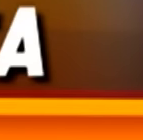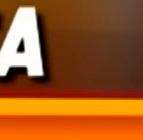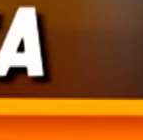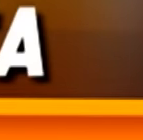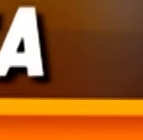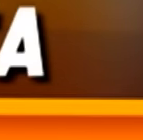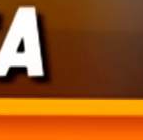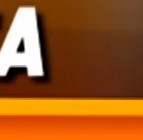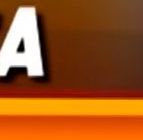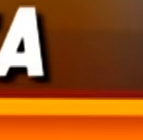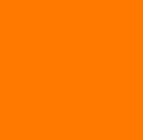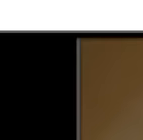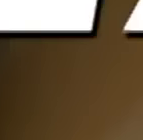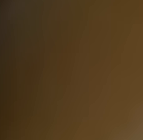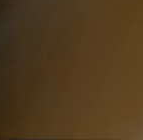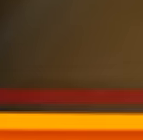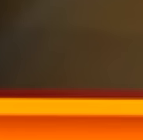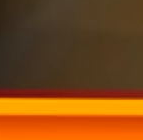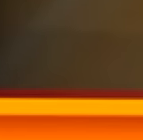pang ikinasal.